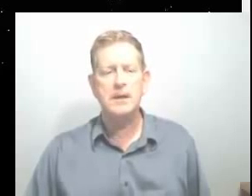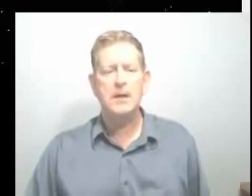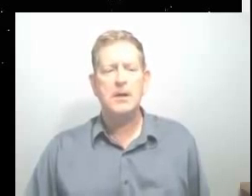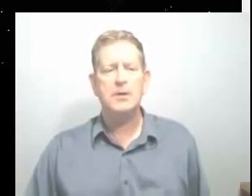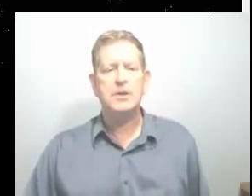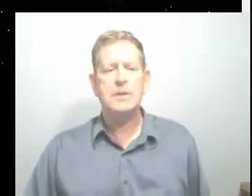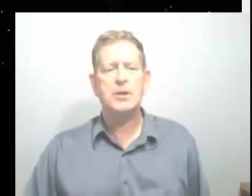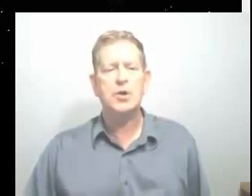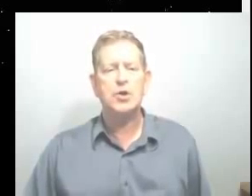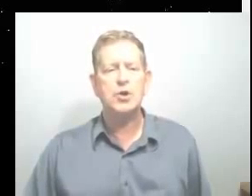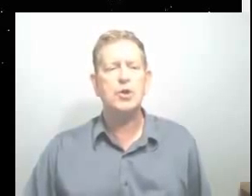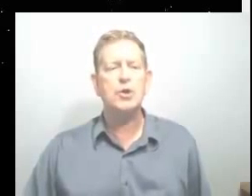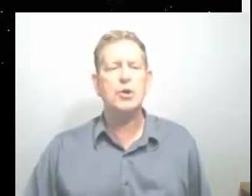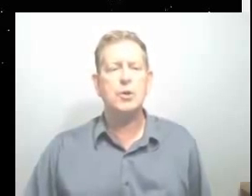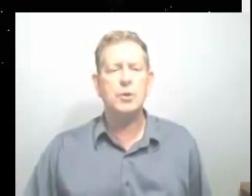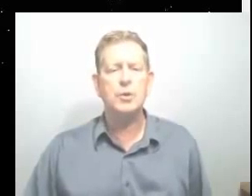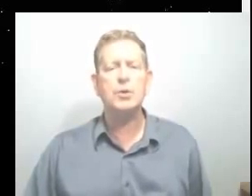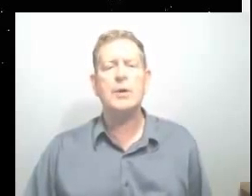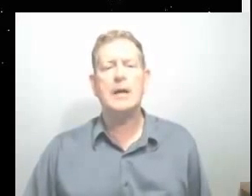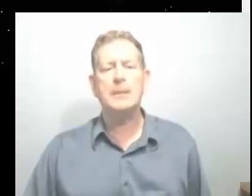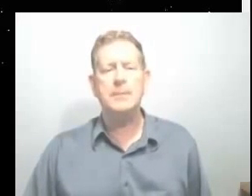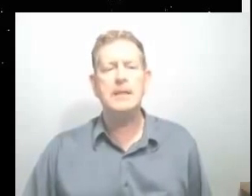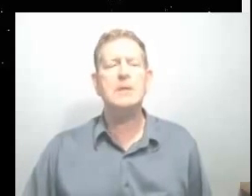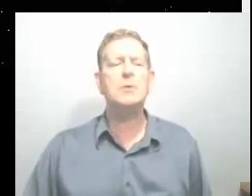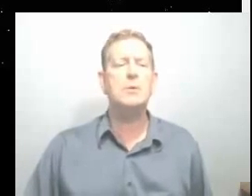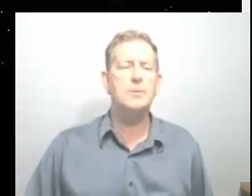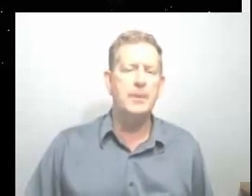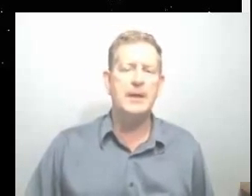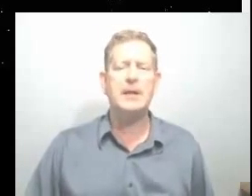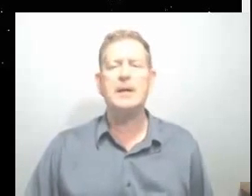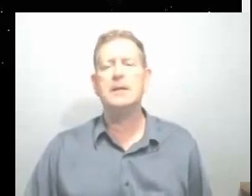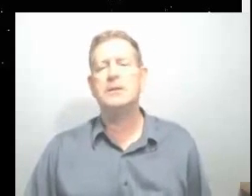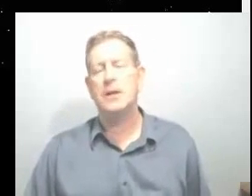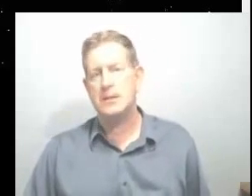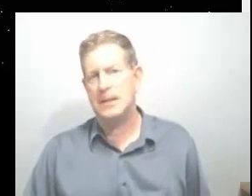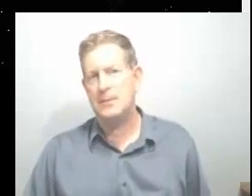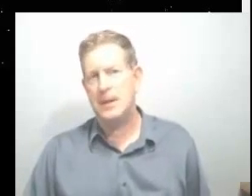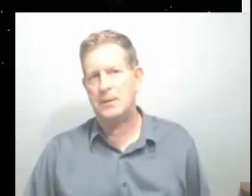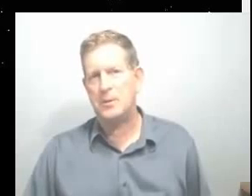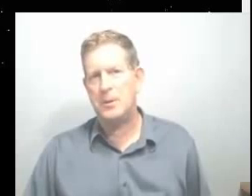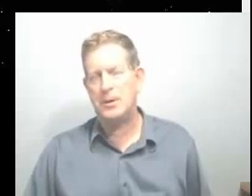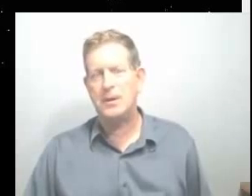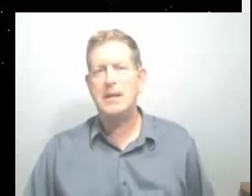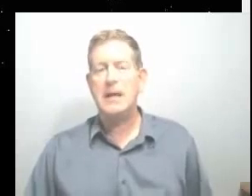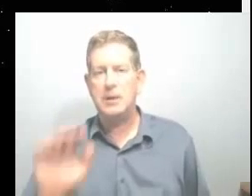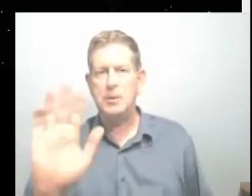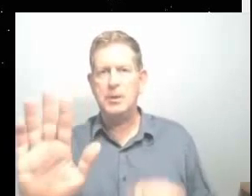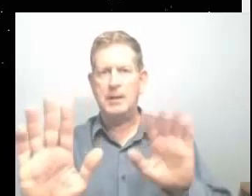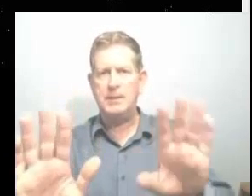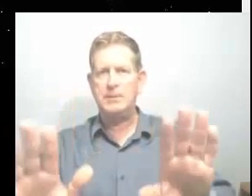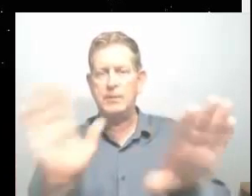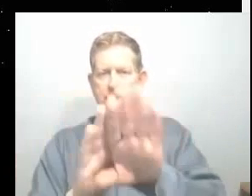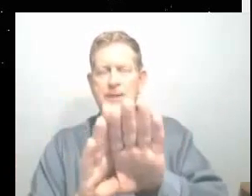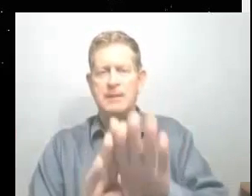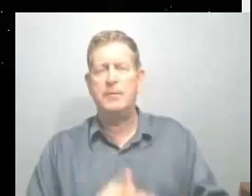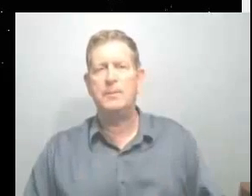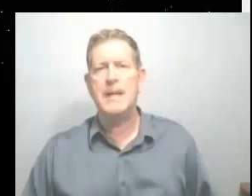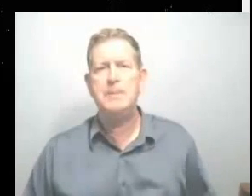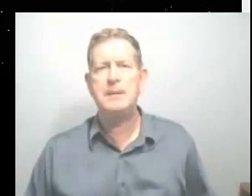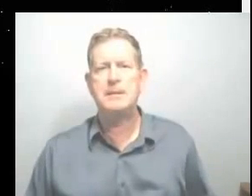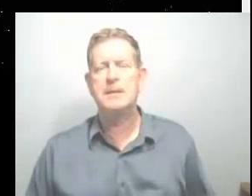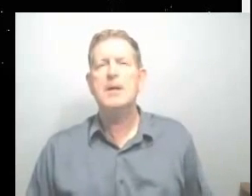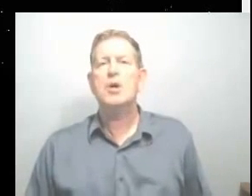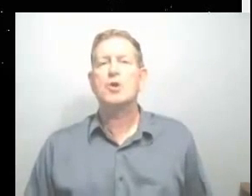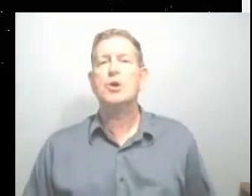ville. Ensuite, je ne habite pas dans un appartement. Et ne habite, vous savez que ça